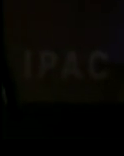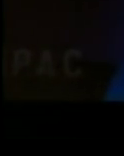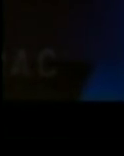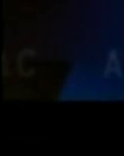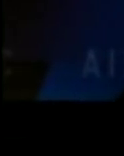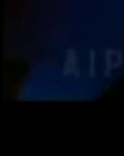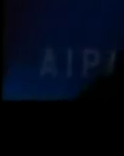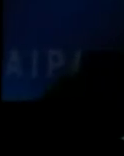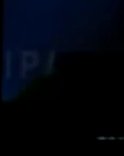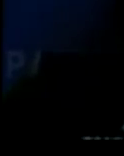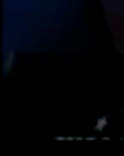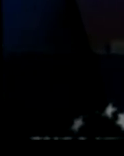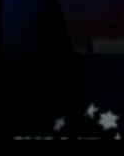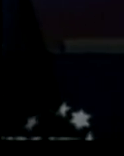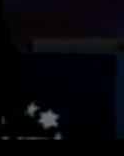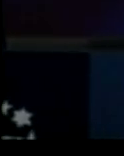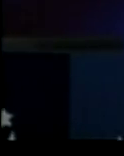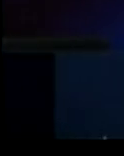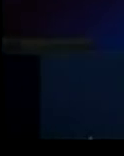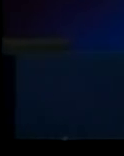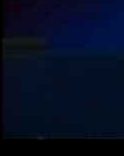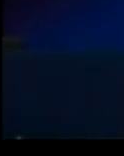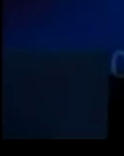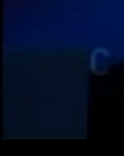Thank you. Bye. Yeah.